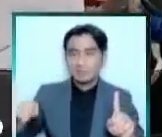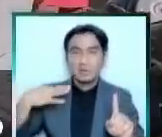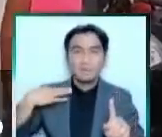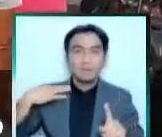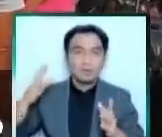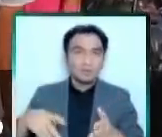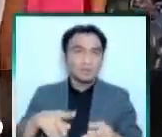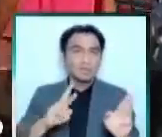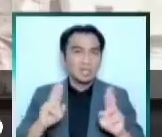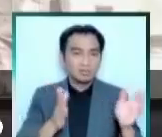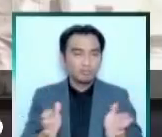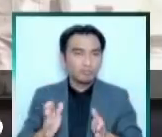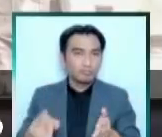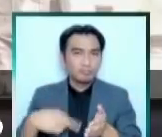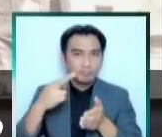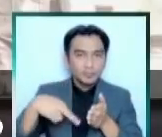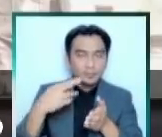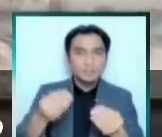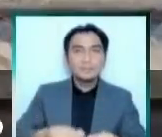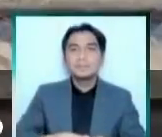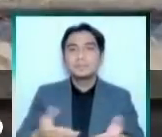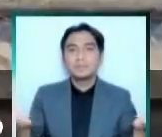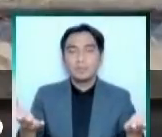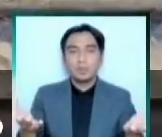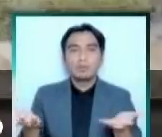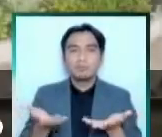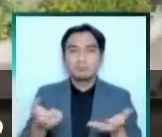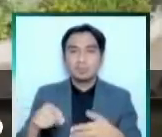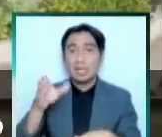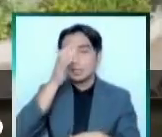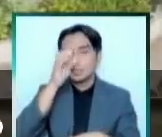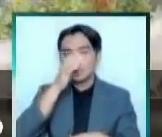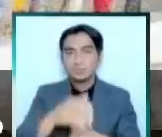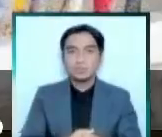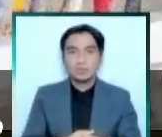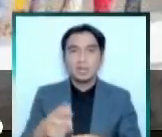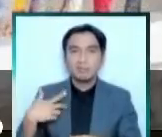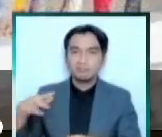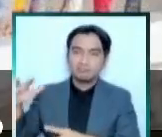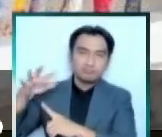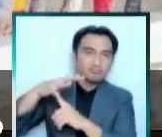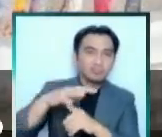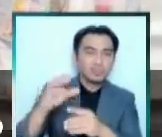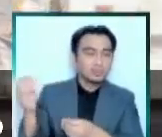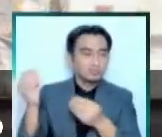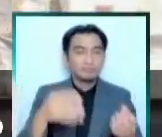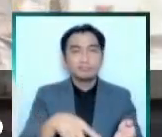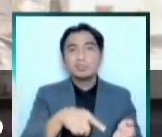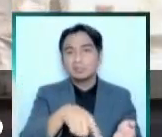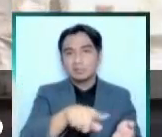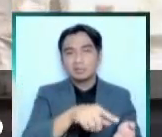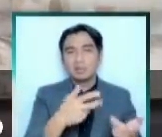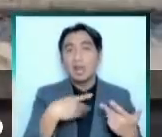at assorted na food packs na ipamamahagi naman sa pinamungahan Cebu. In-airlift ang mga relief goods sa Mactan International Airport. Mula